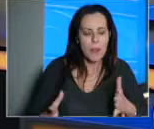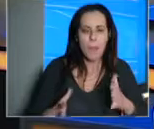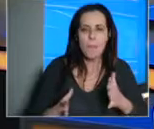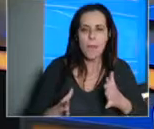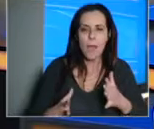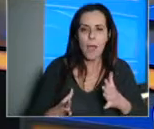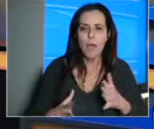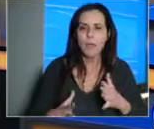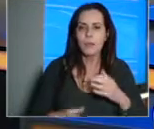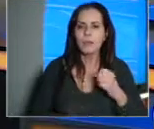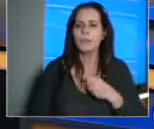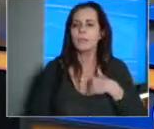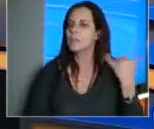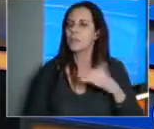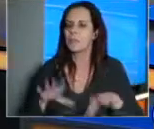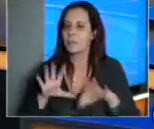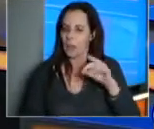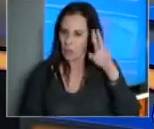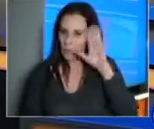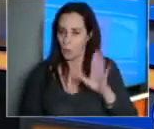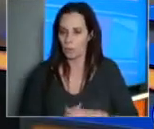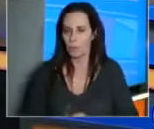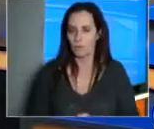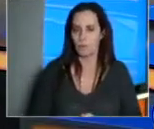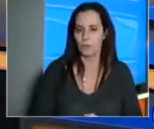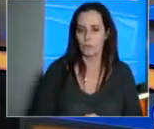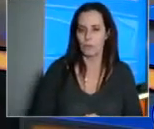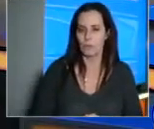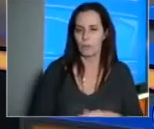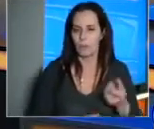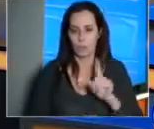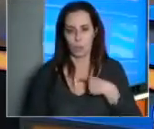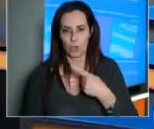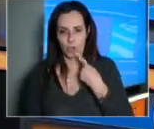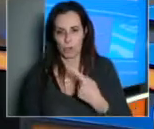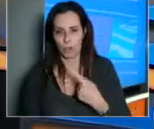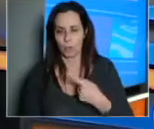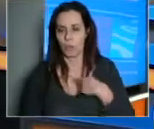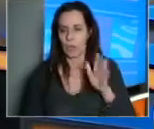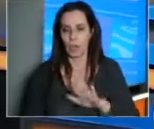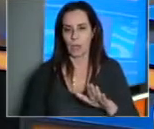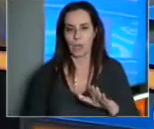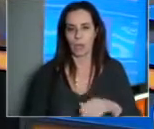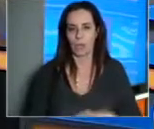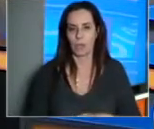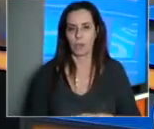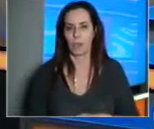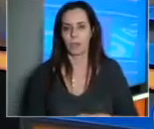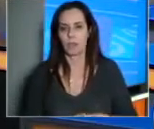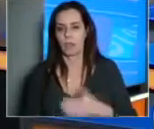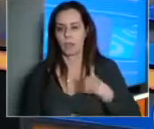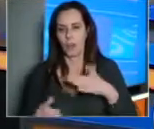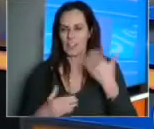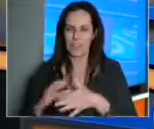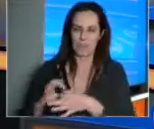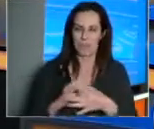הביטוי הפרקטי של הליכודניקיות הזאת, אני תמיד אצביע מחל בקלפי. לא, זה לא מה שאני אמרתי. אני גם לא השלמתי okay. להגיד את מה שרציתי טוב. להגיד.